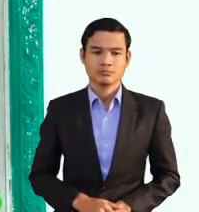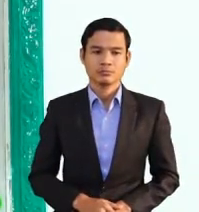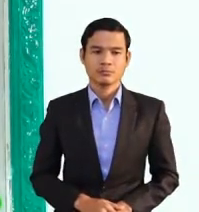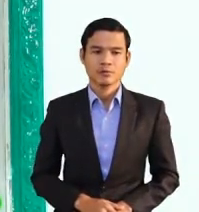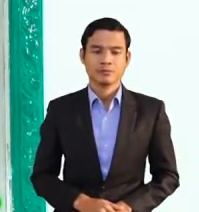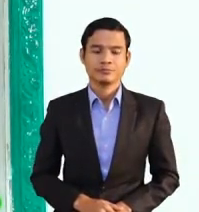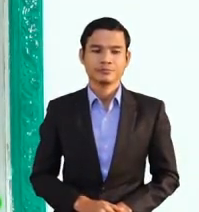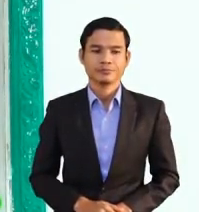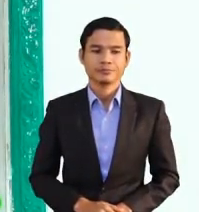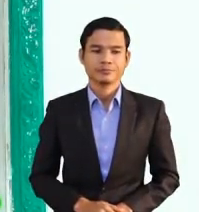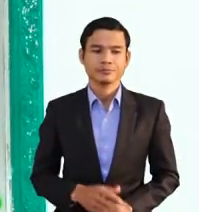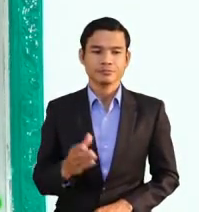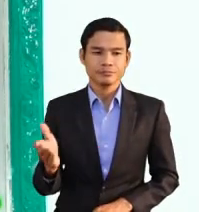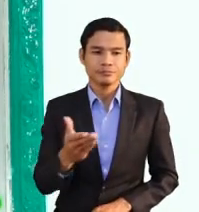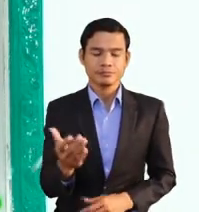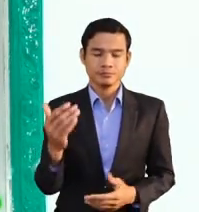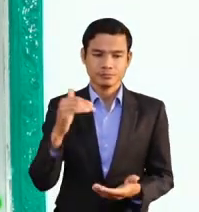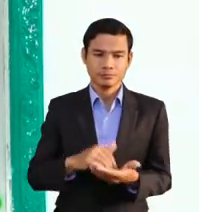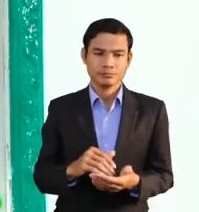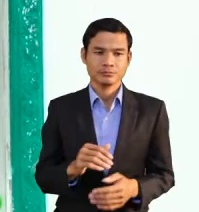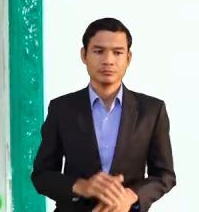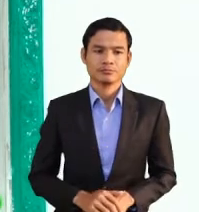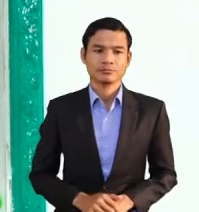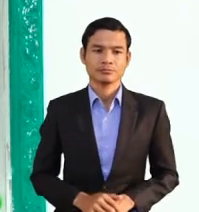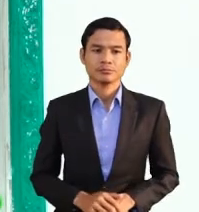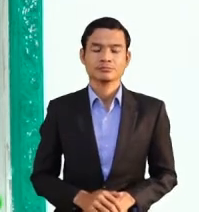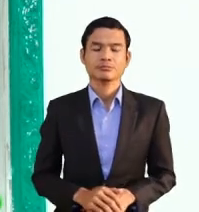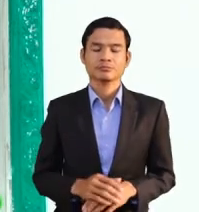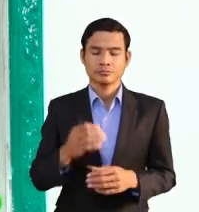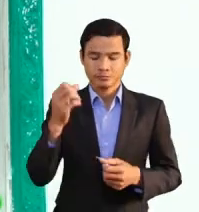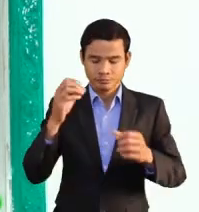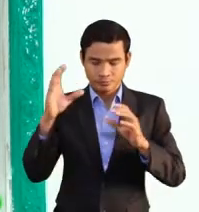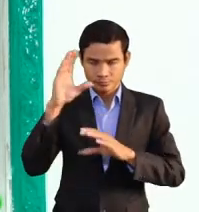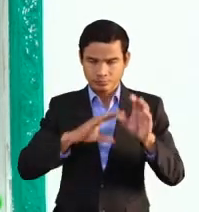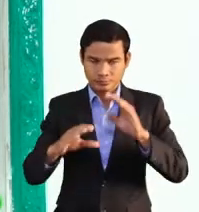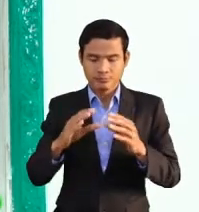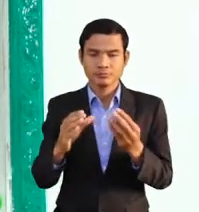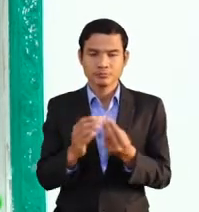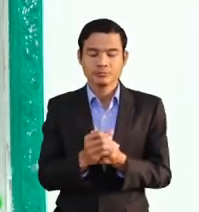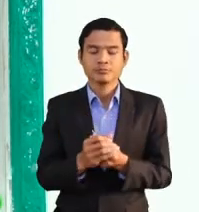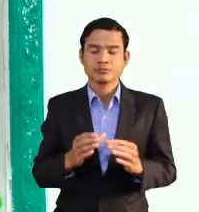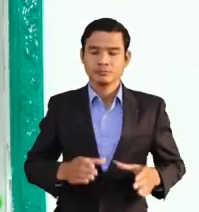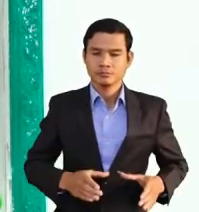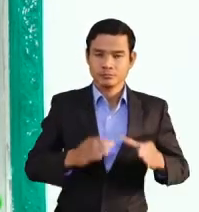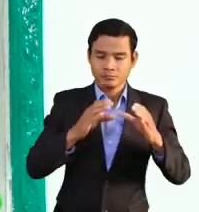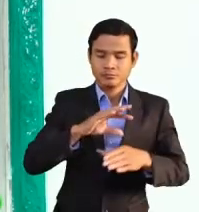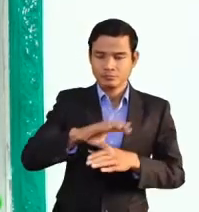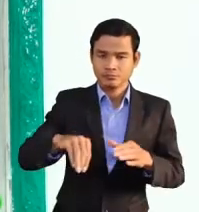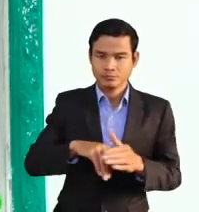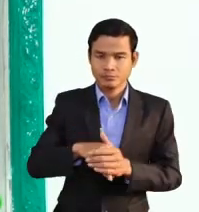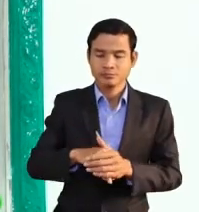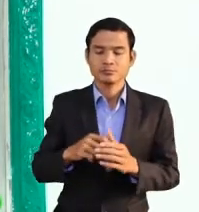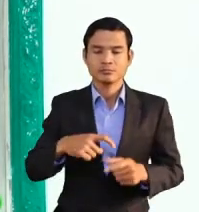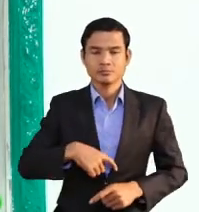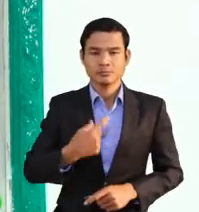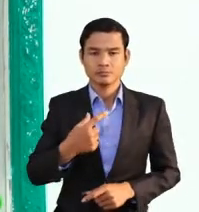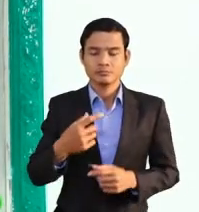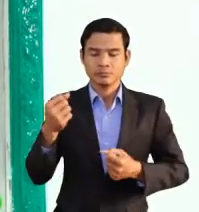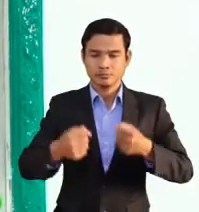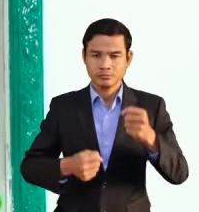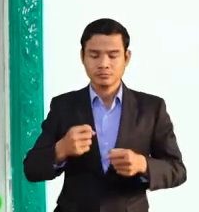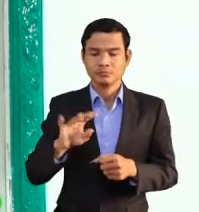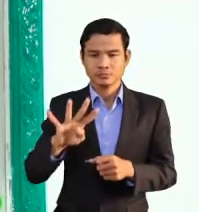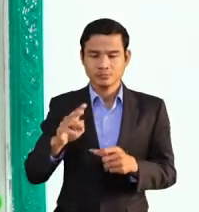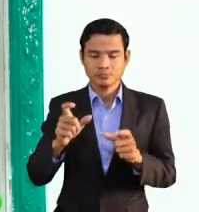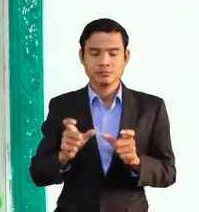bàn chắc con tham một đoạn tiện lắm con rớt chồng nuôn ba ổng co tiếng ó đá rật dồn